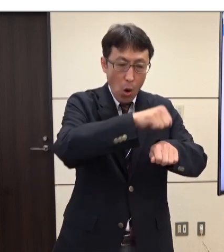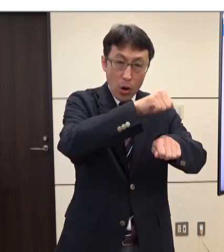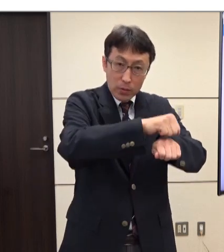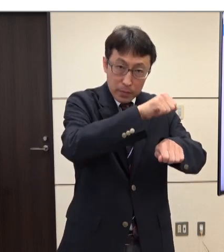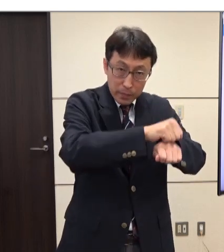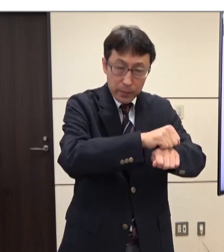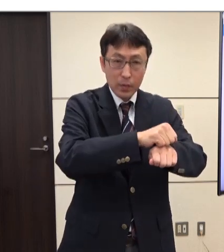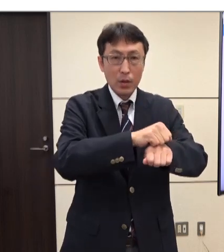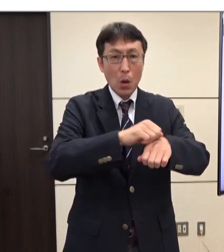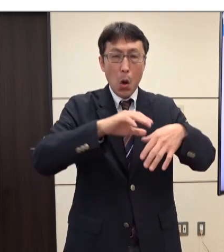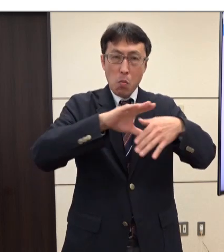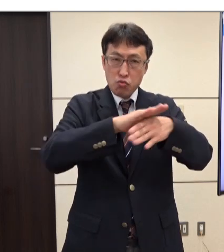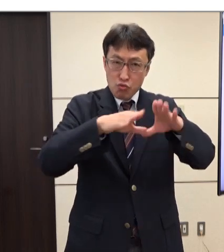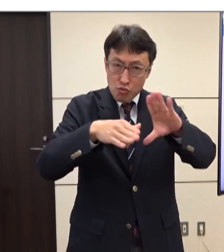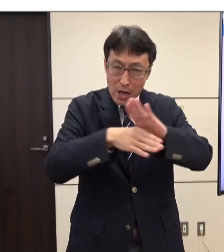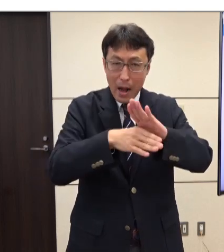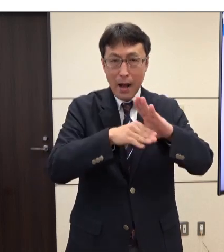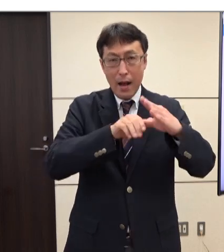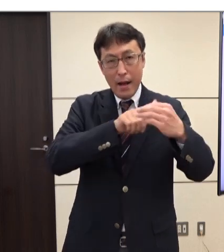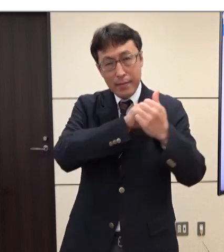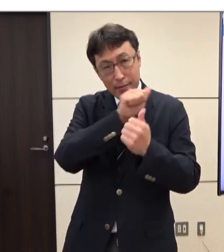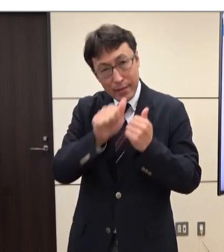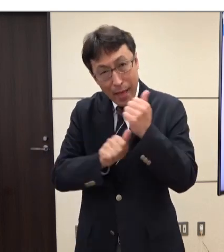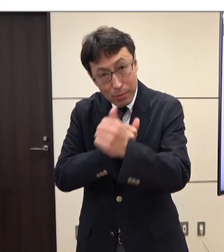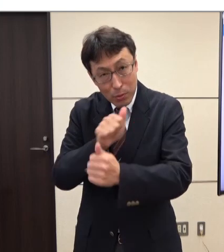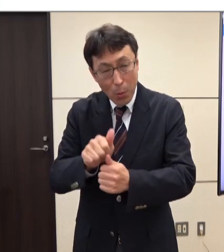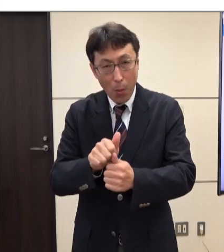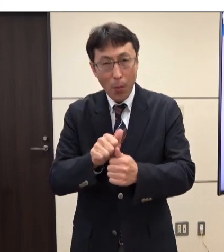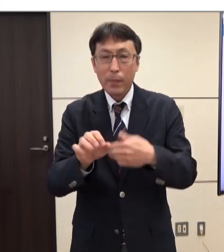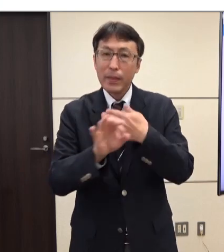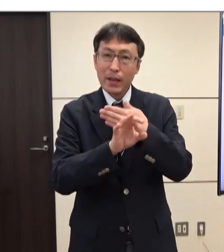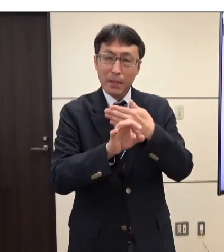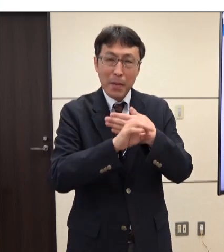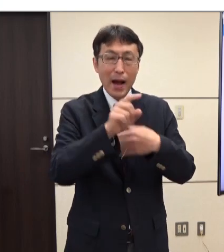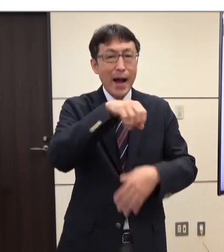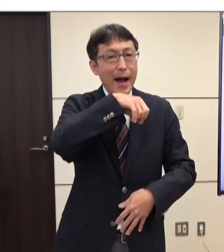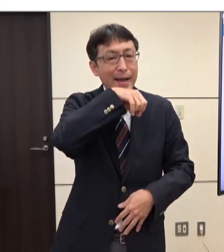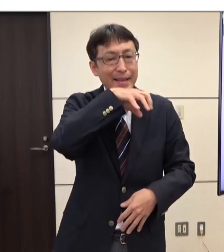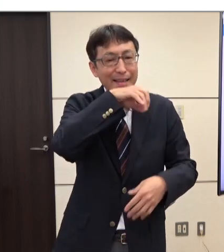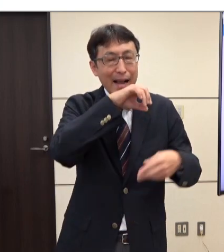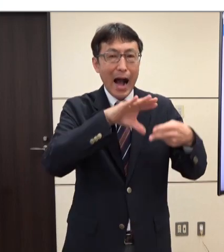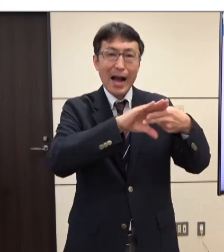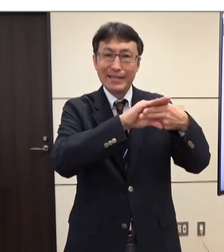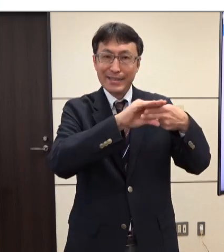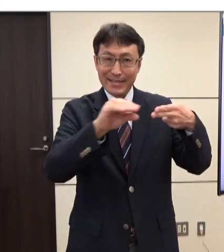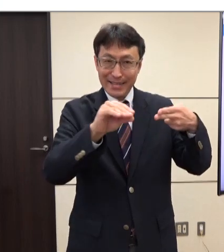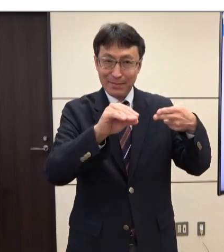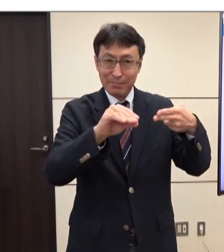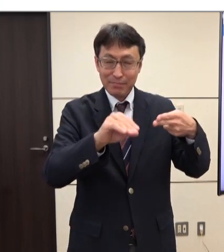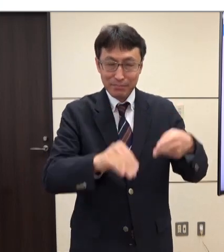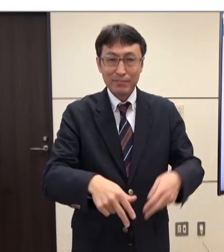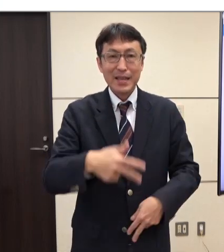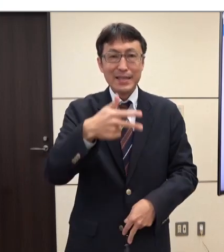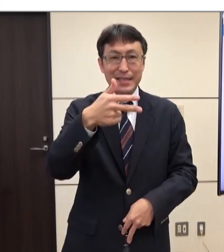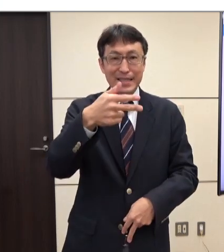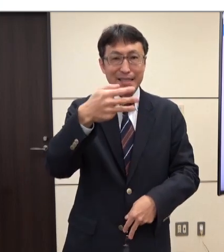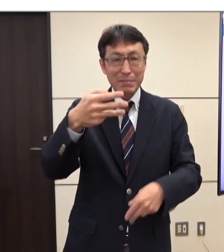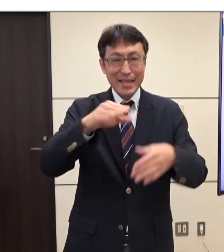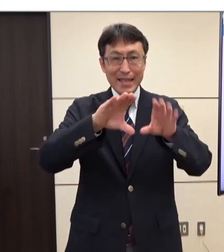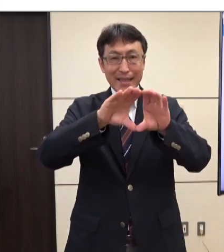を伝える特別メニューとして、まあ、イカ人参や、ひきないり、しみ大根といった郷